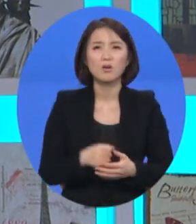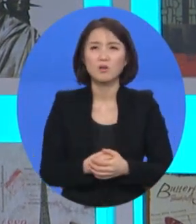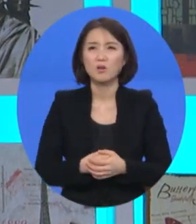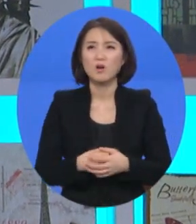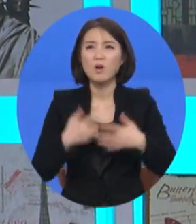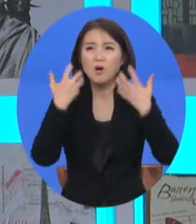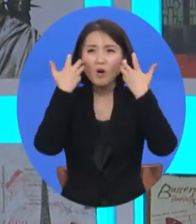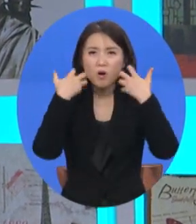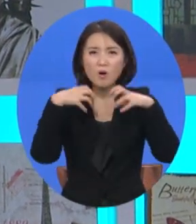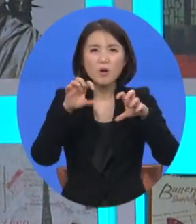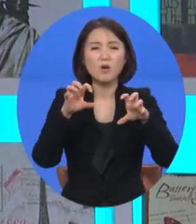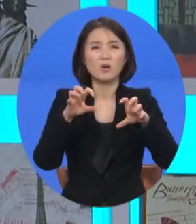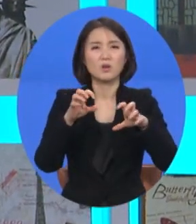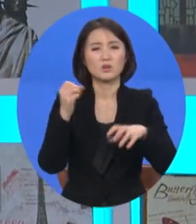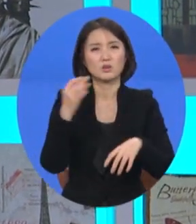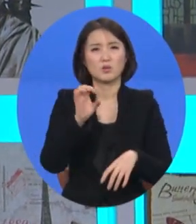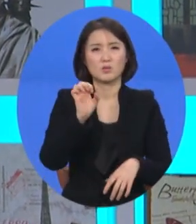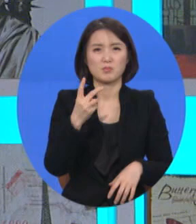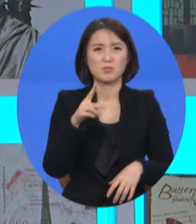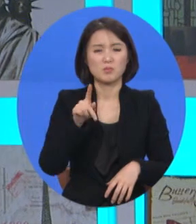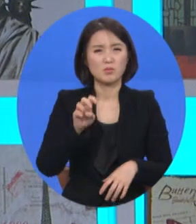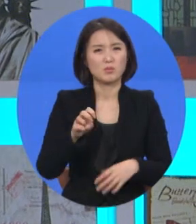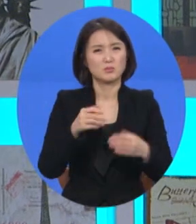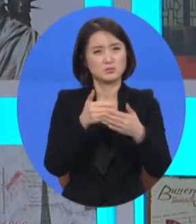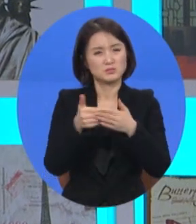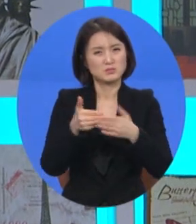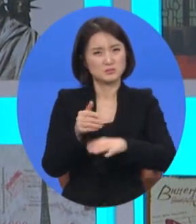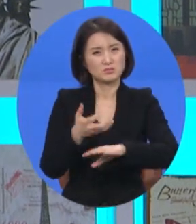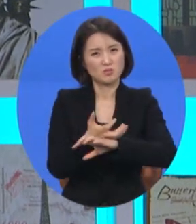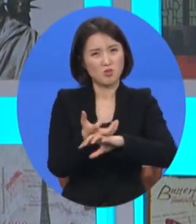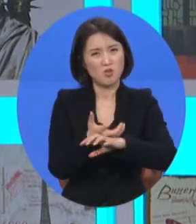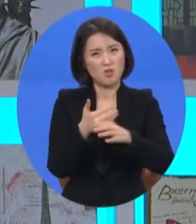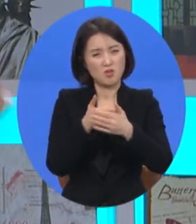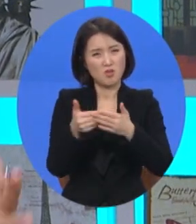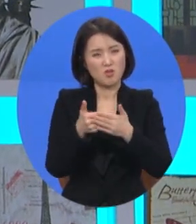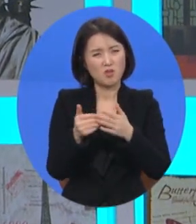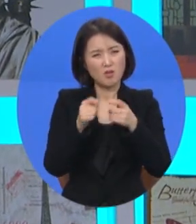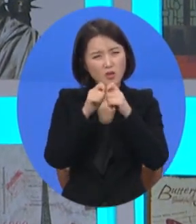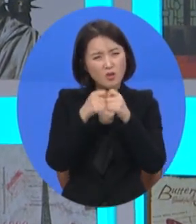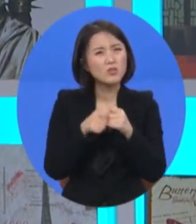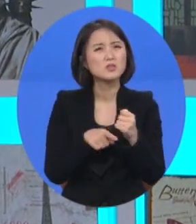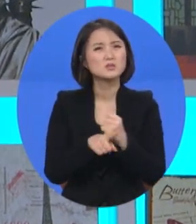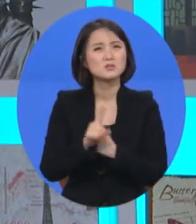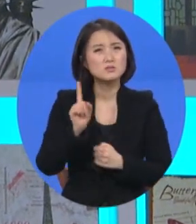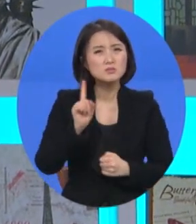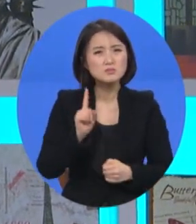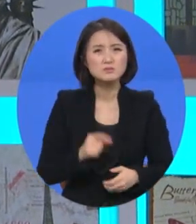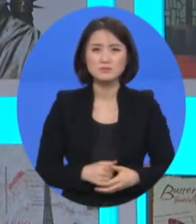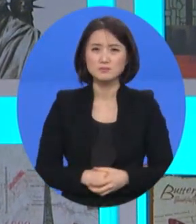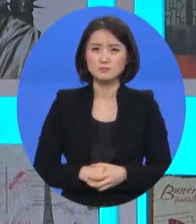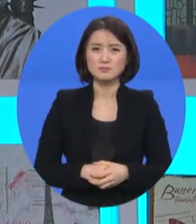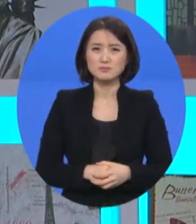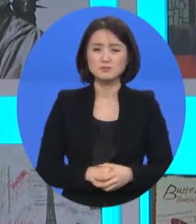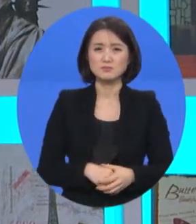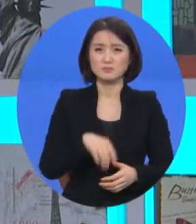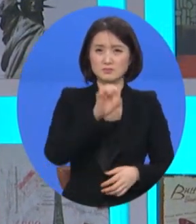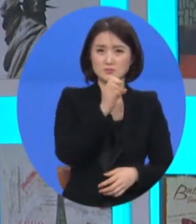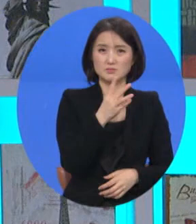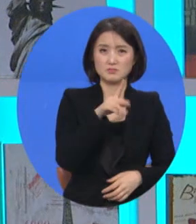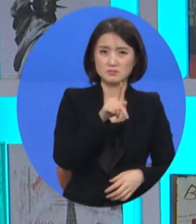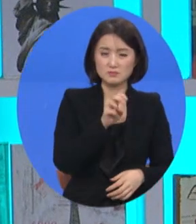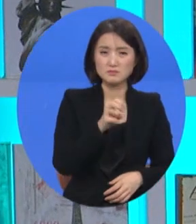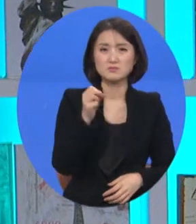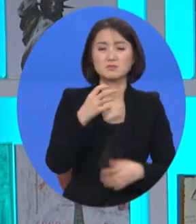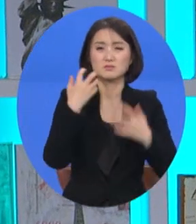표범의 무리를 이렇게 선명하게 그리는 이유가 무엇일까요 지금 우리 민화의 도표 번 껍질이나 호랑이 급질 그린 그림들이